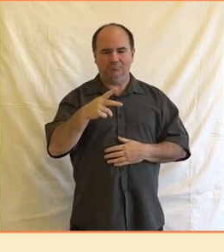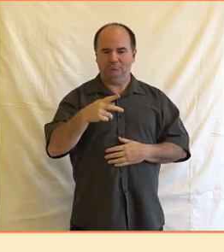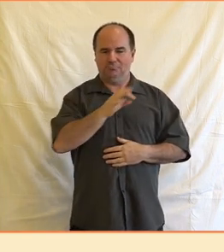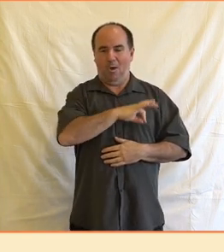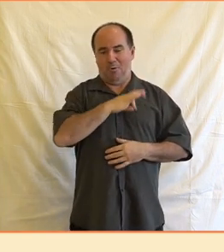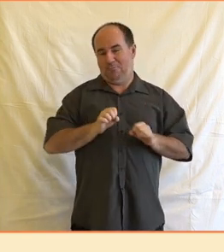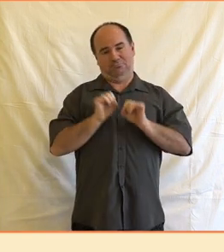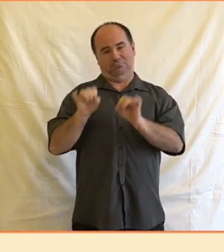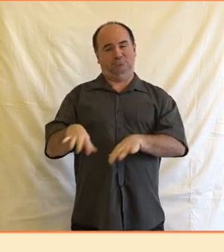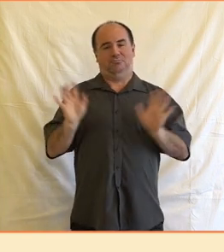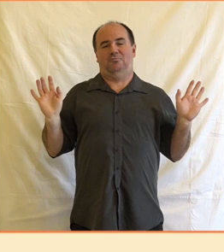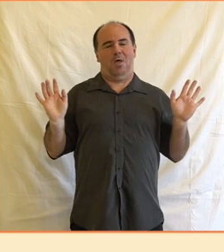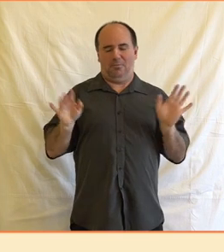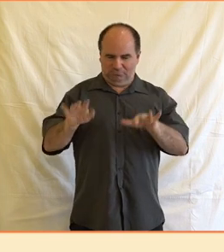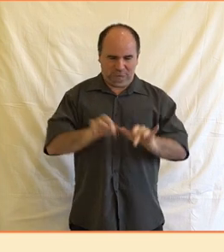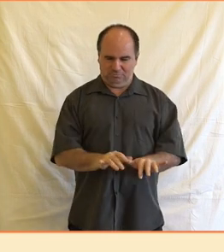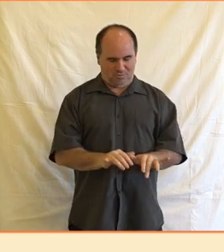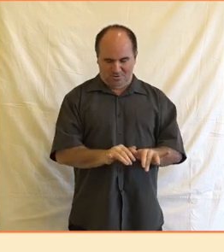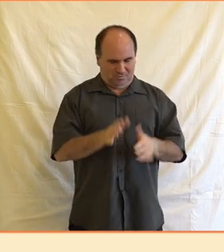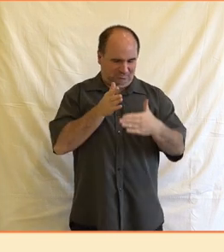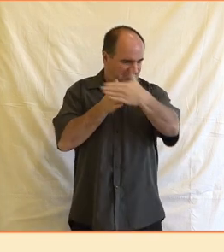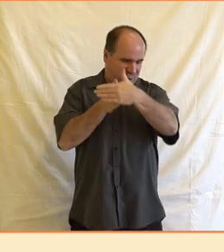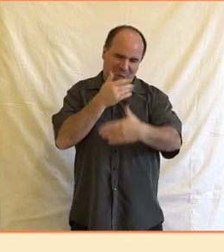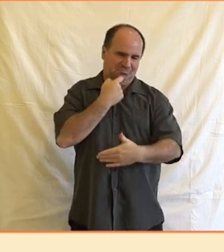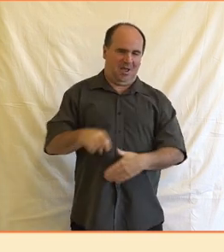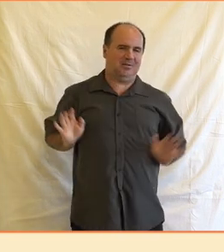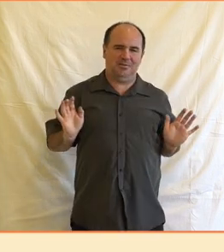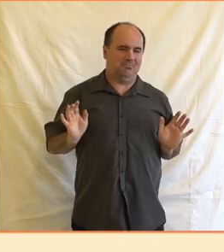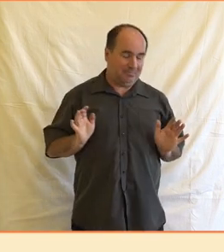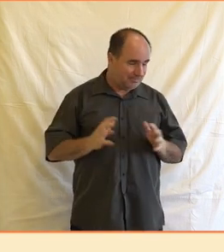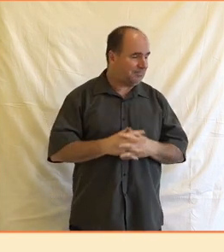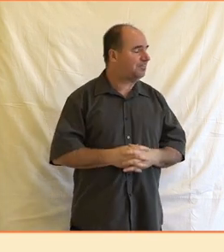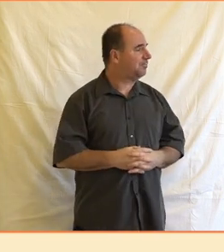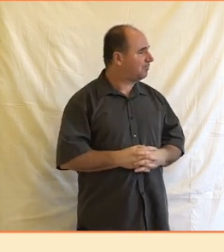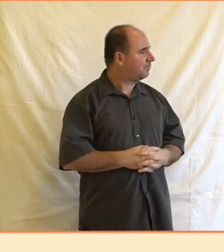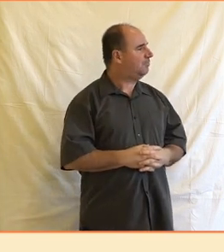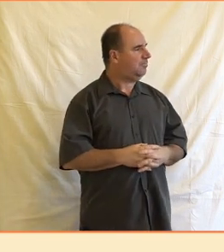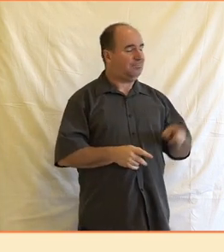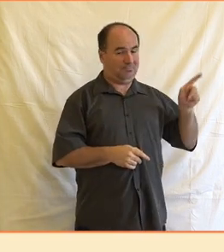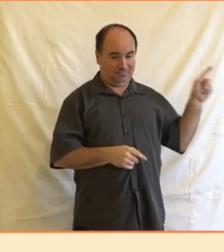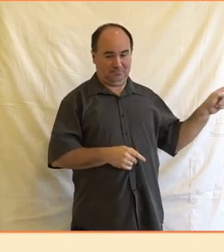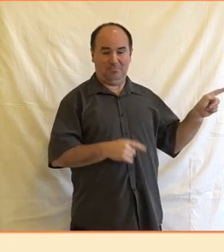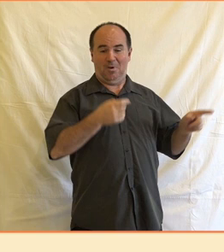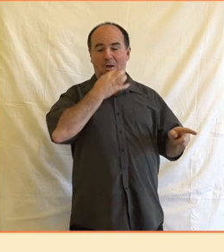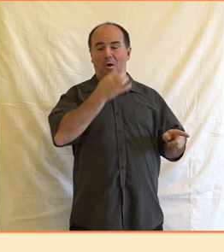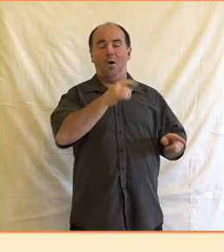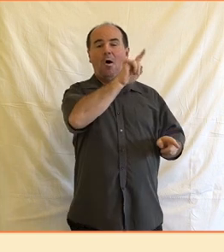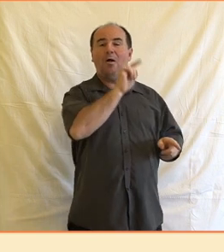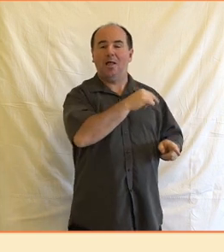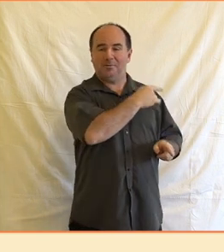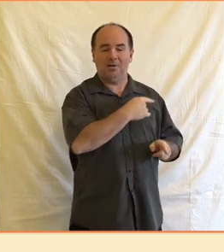ale oni dobrovolně přijali. Zde máme vlastně otázku, která byla položena novinářům, jestli